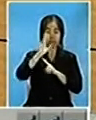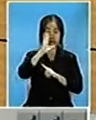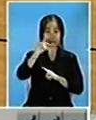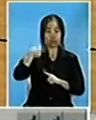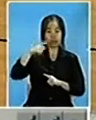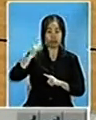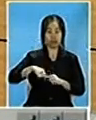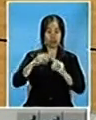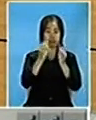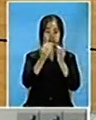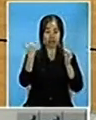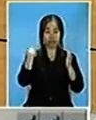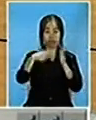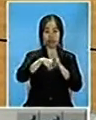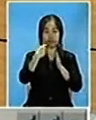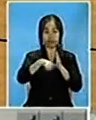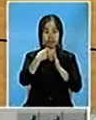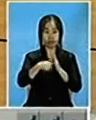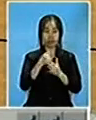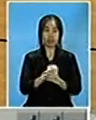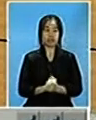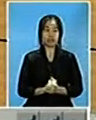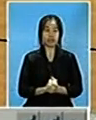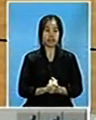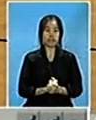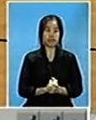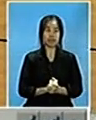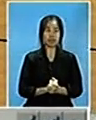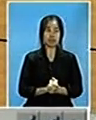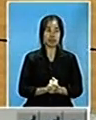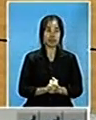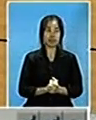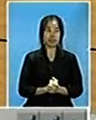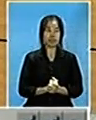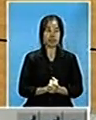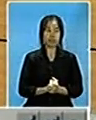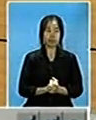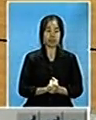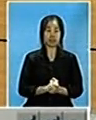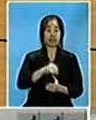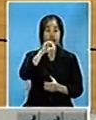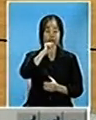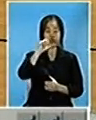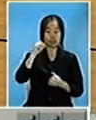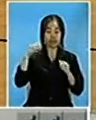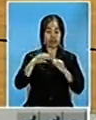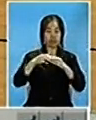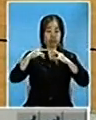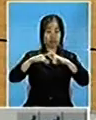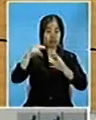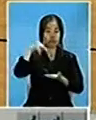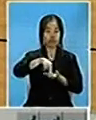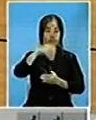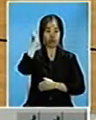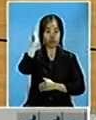ตุมีผลและชอบธรรมท่านประธานครับเมื่อสสฝ่ายค้านขึ้นมาพูดแน่นอน